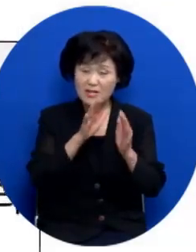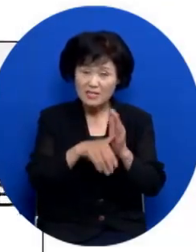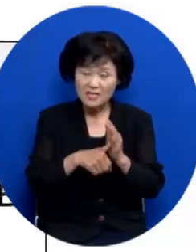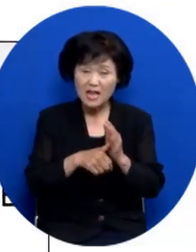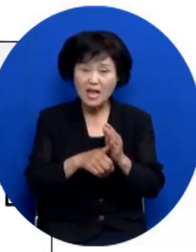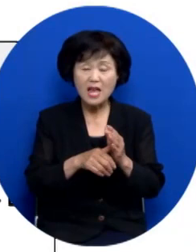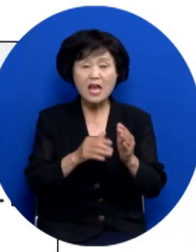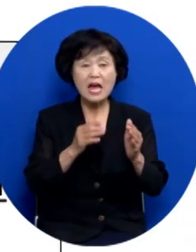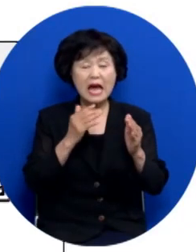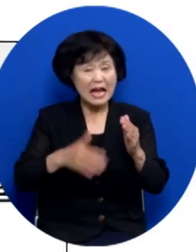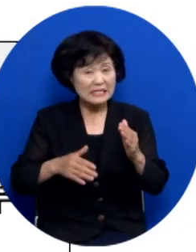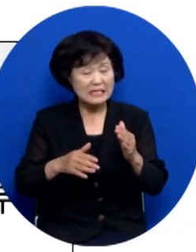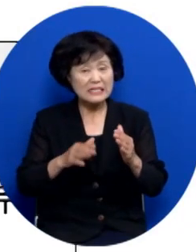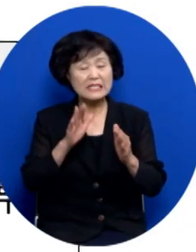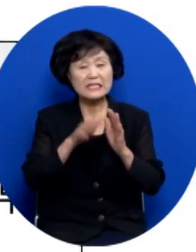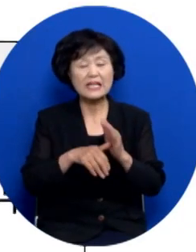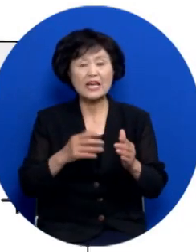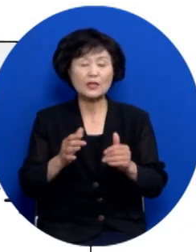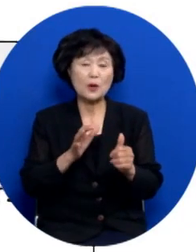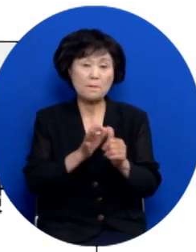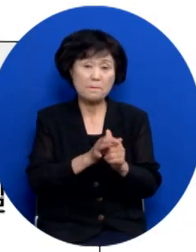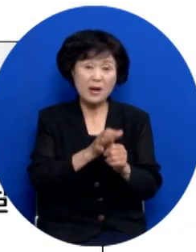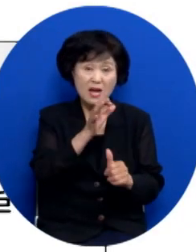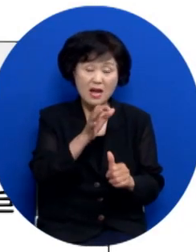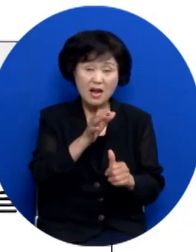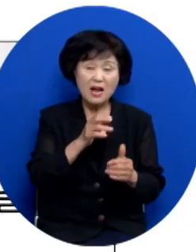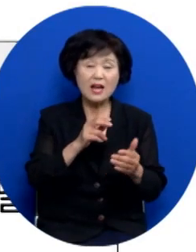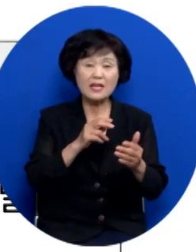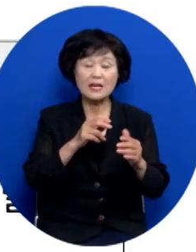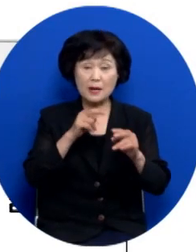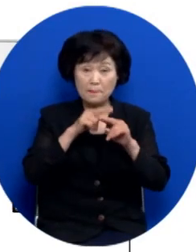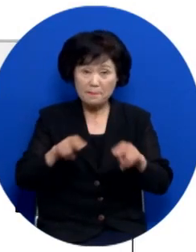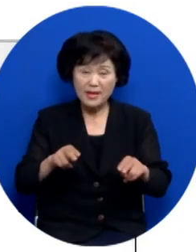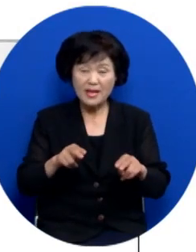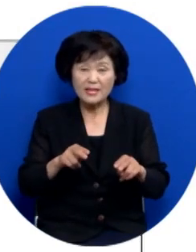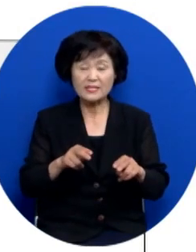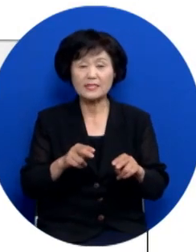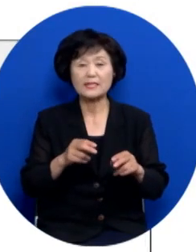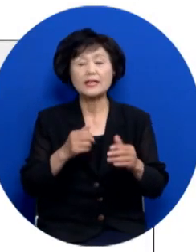완성되지 않은 경우에도 사형의 집행시효 폐지가 적용되도록 규정했다고 밝혔습니다.